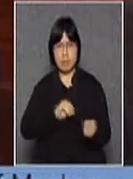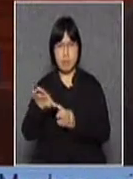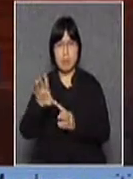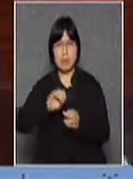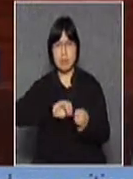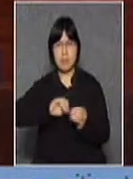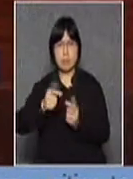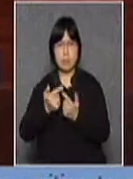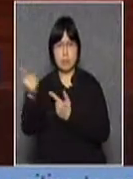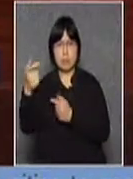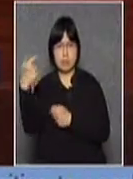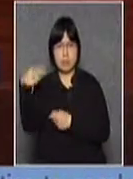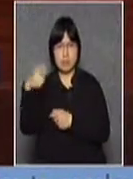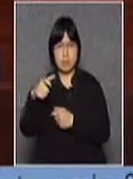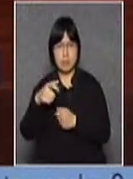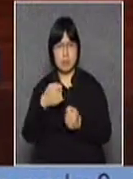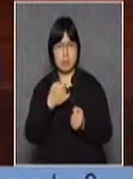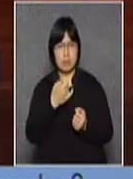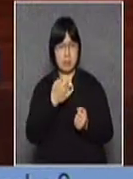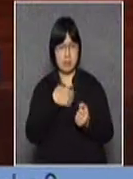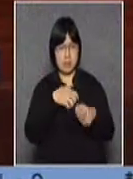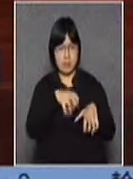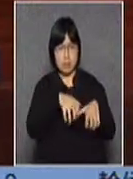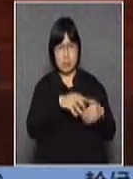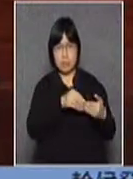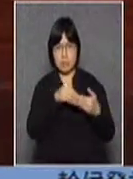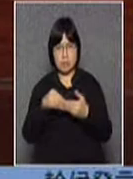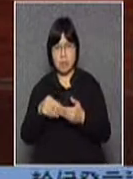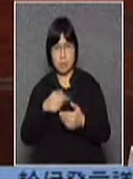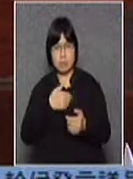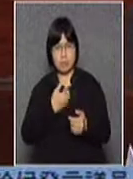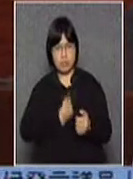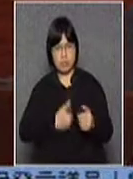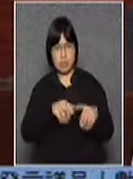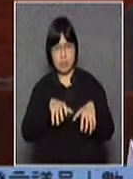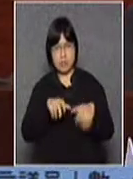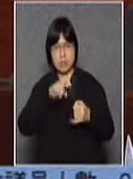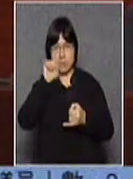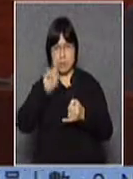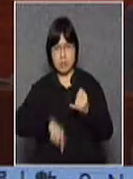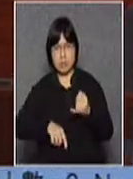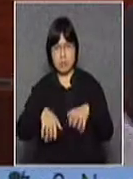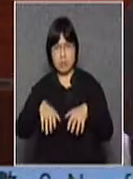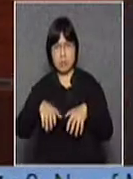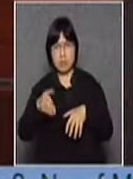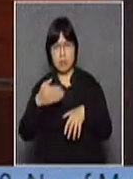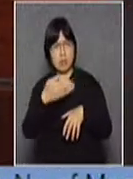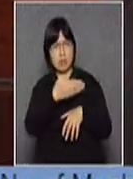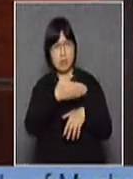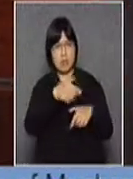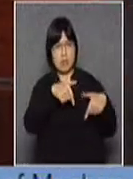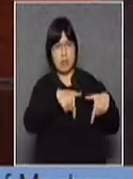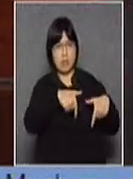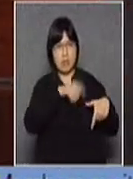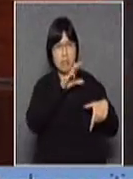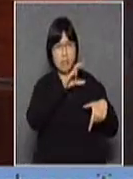個嘅元朗，帶埋佢只狗，係嘛？中心只狗，最後只狗就係即係向住南邊吠咗一個